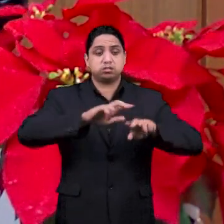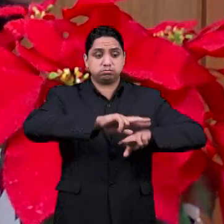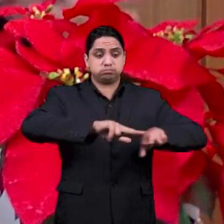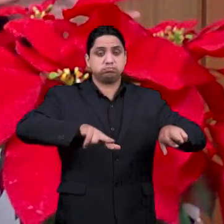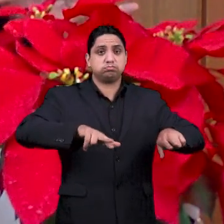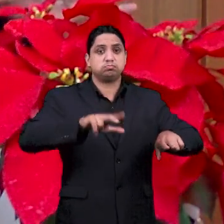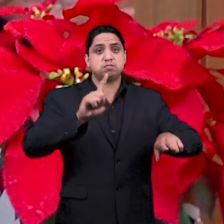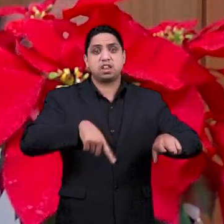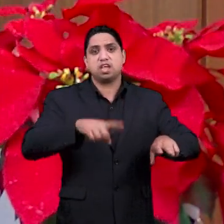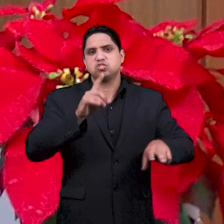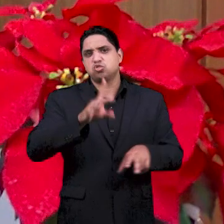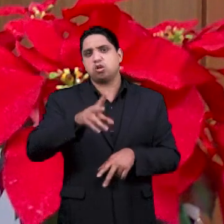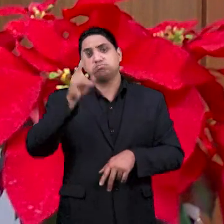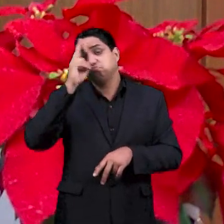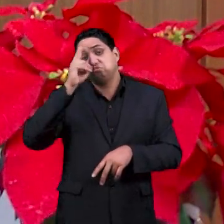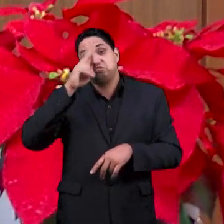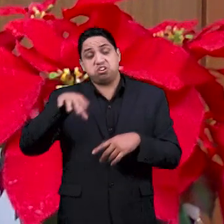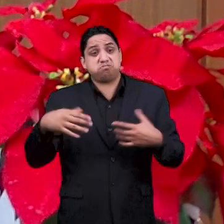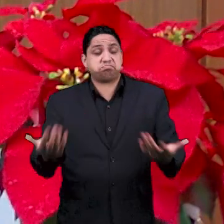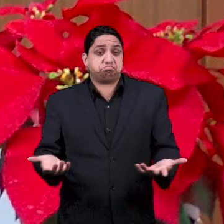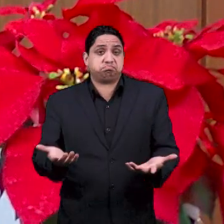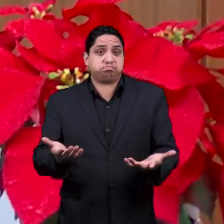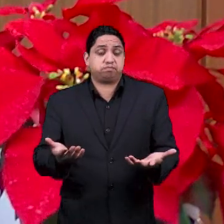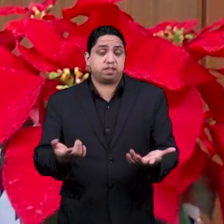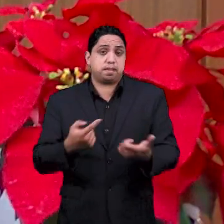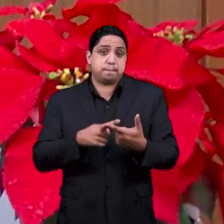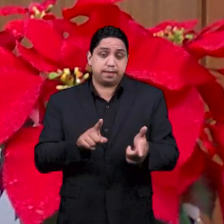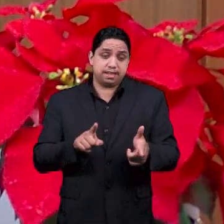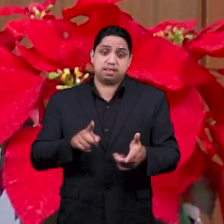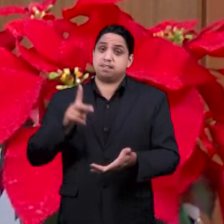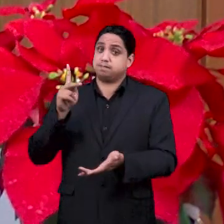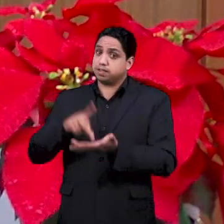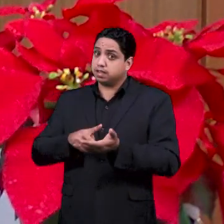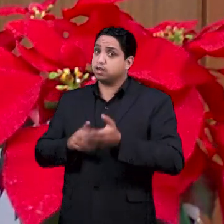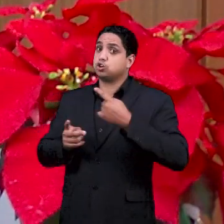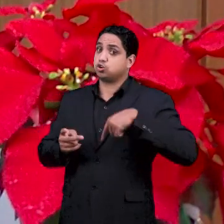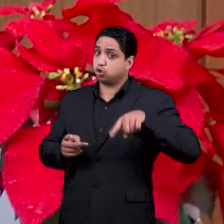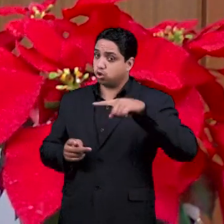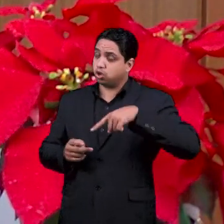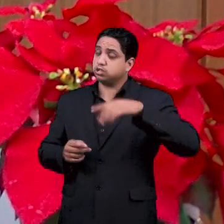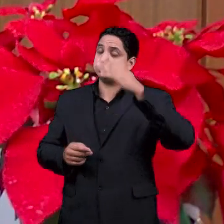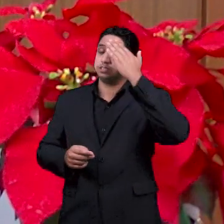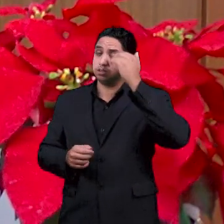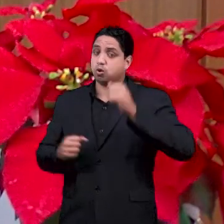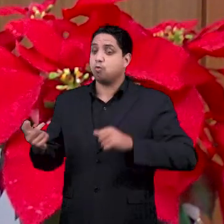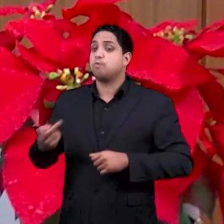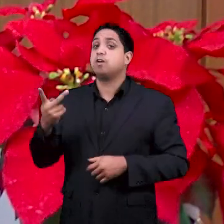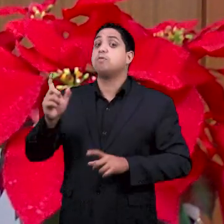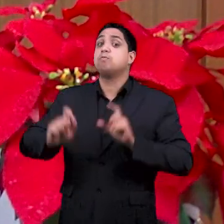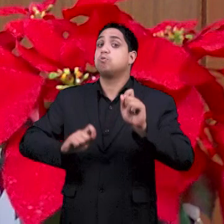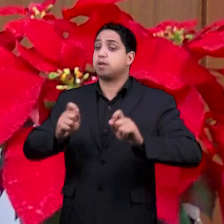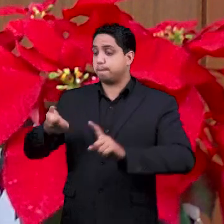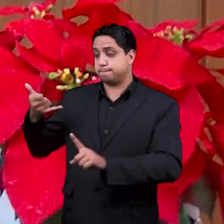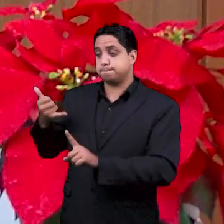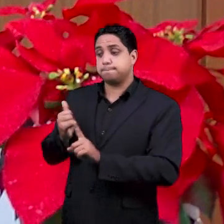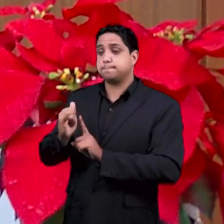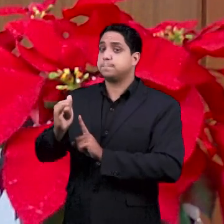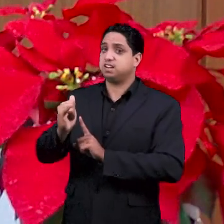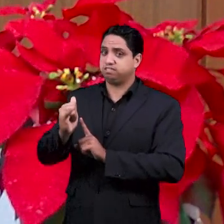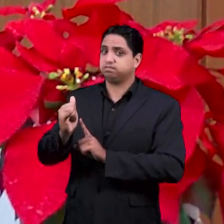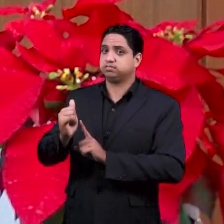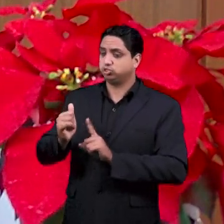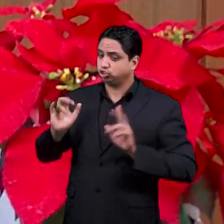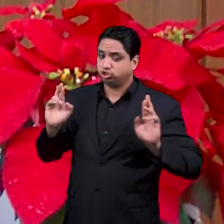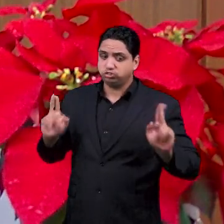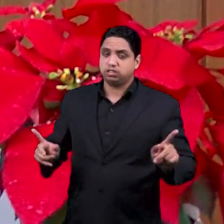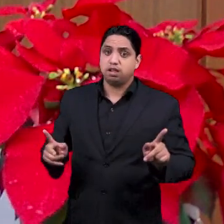выделить, что для многих христианство оно просто историческое. Но ценность в Евангелии,